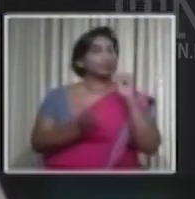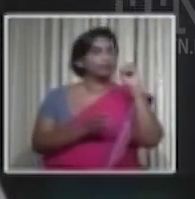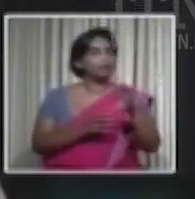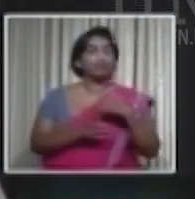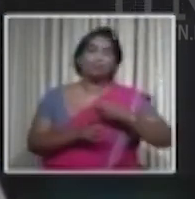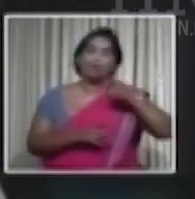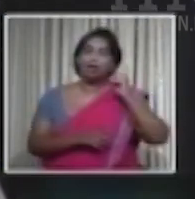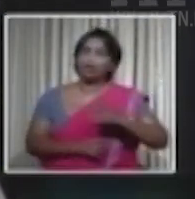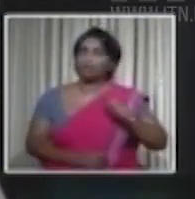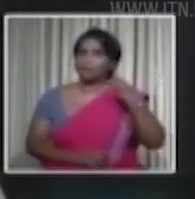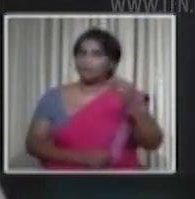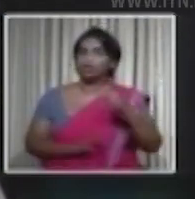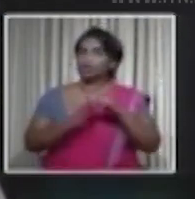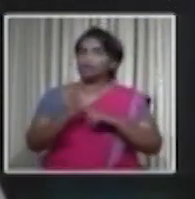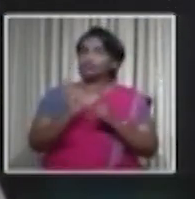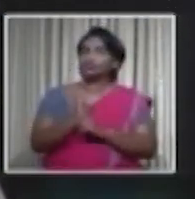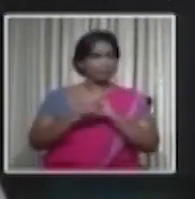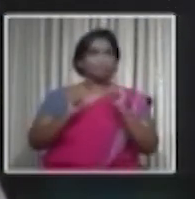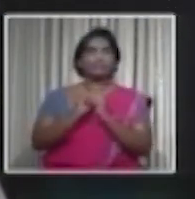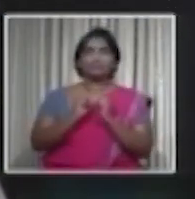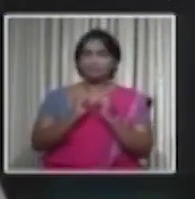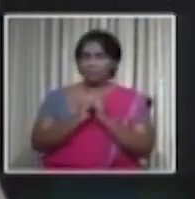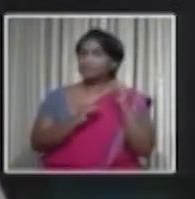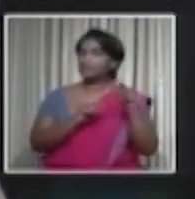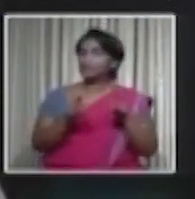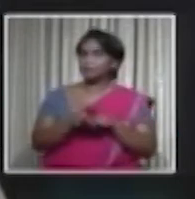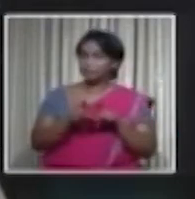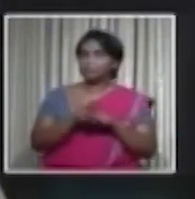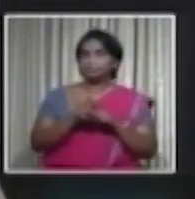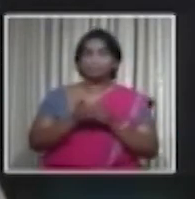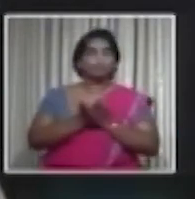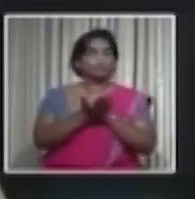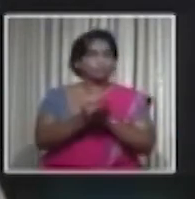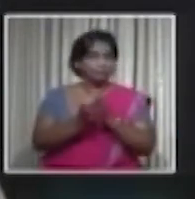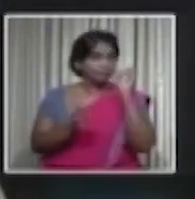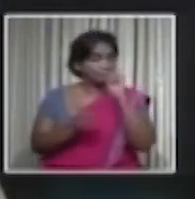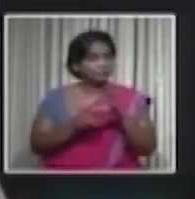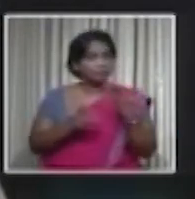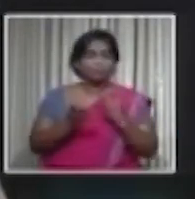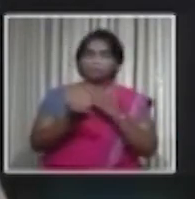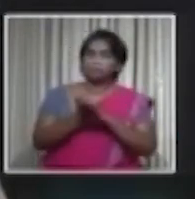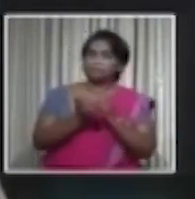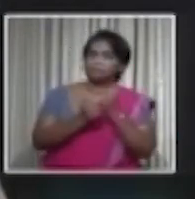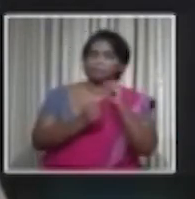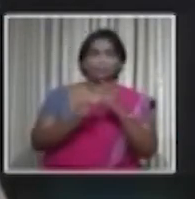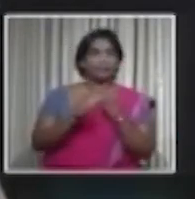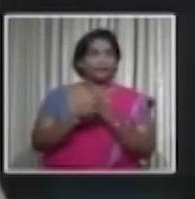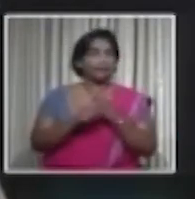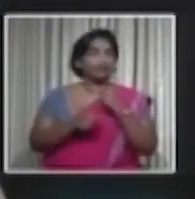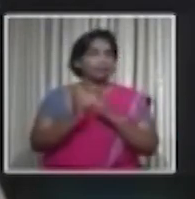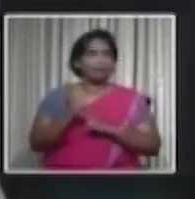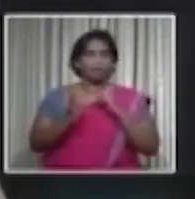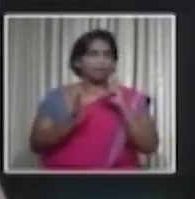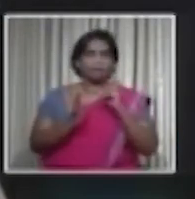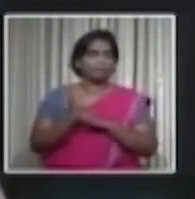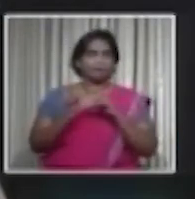අපි අවසර ලබා දීලා තිනවා ජූලයි 14 වෙනිදා. ඒ නිසා පාරුවක් දාන්නෝ පරිශේවිස් එකක් දාන්නෝ කින්නියා නගර සභාවට කිසිම